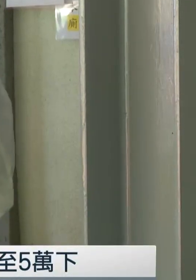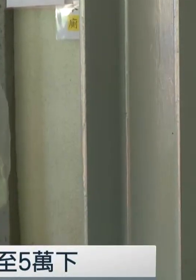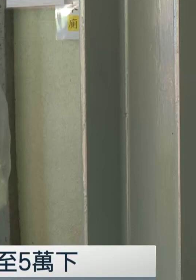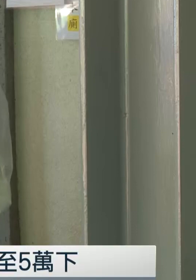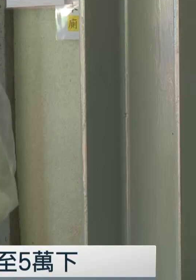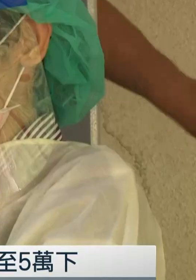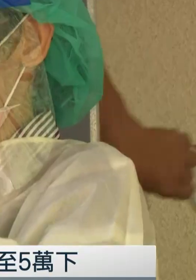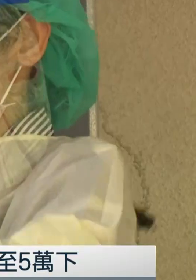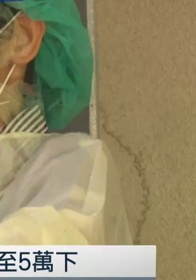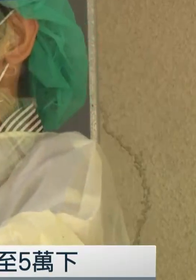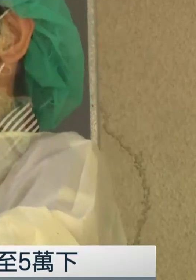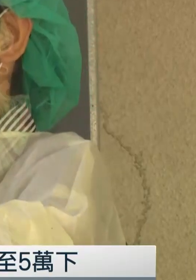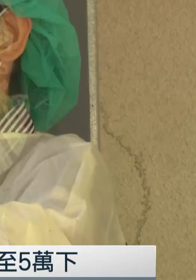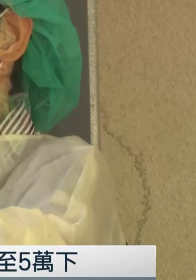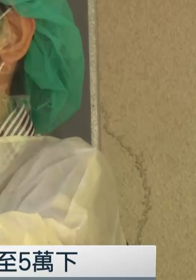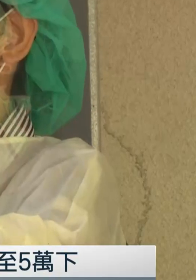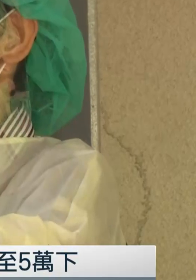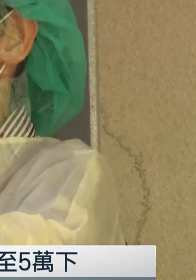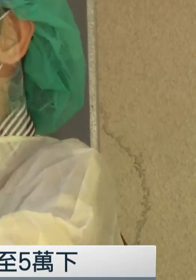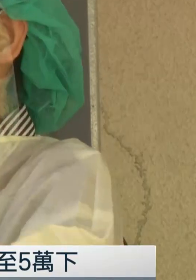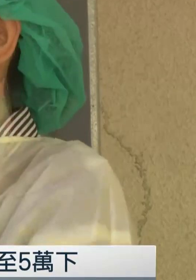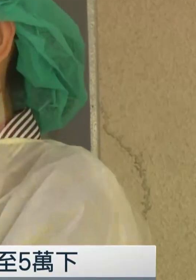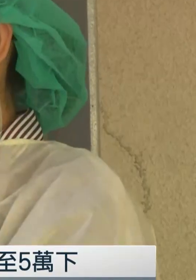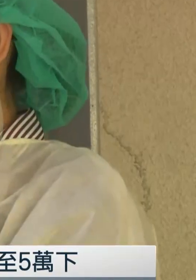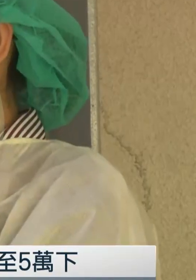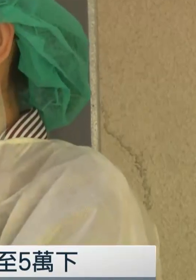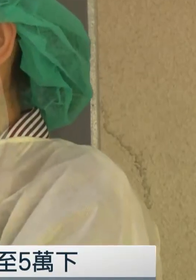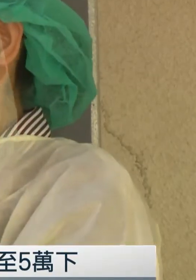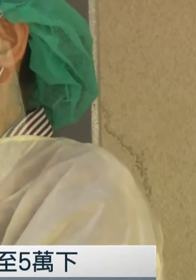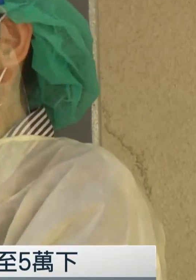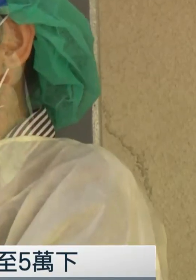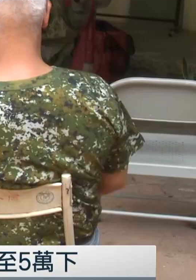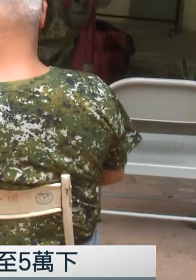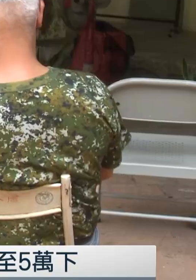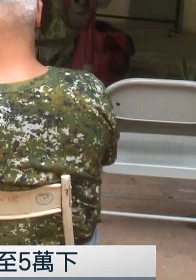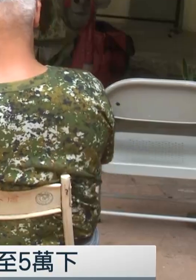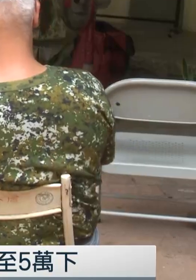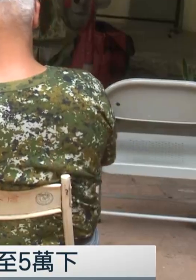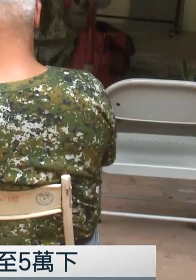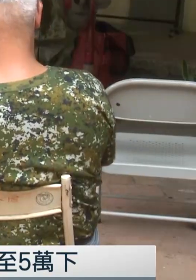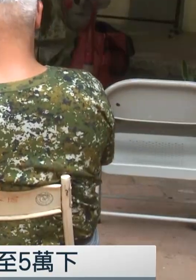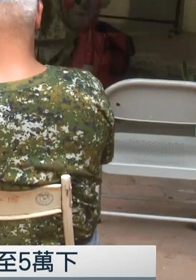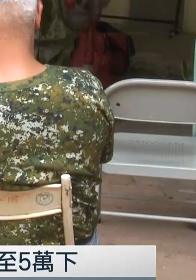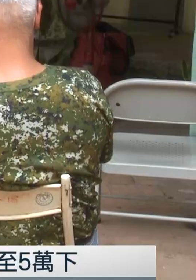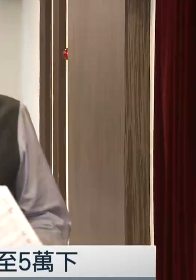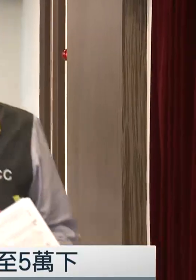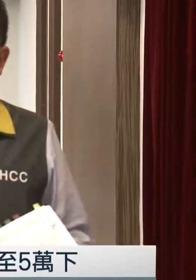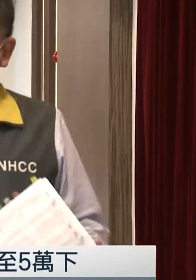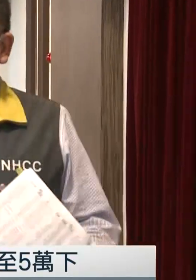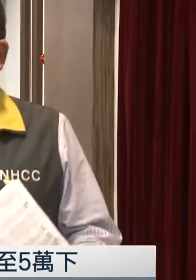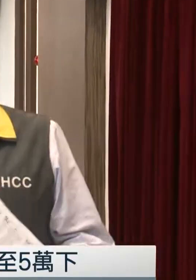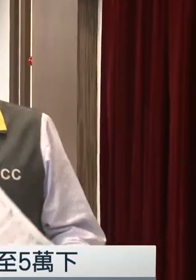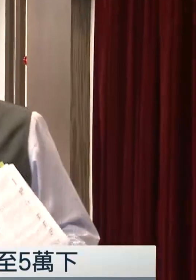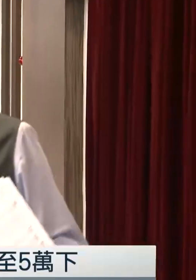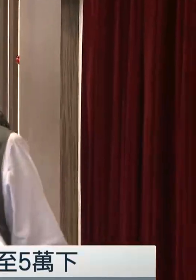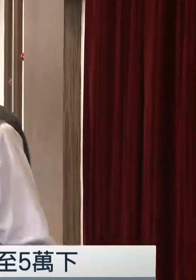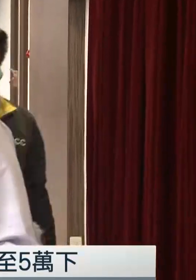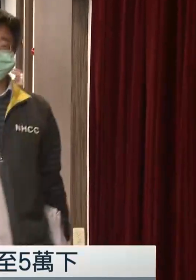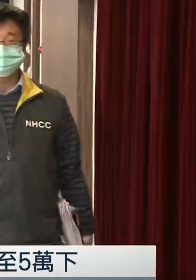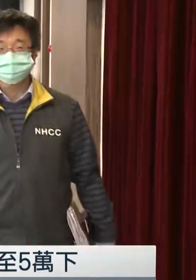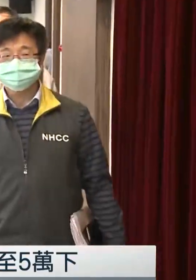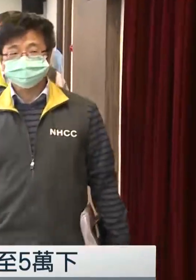增56339例，不过指挥中心表示，这周本土病例趋势可望降到50000以